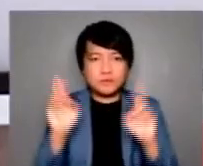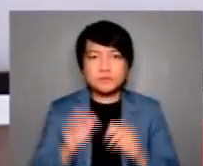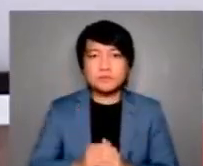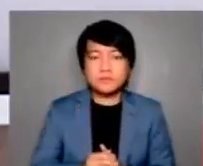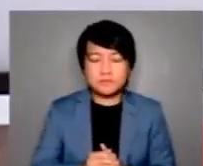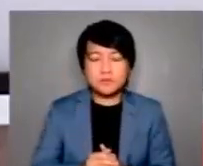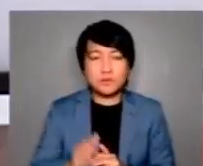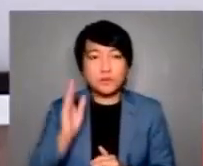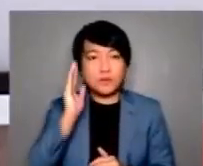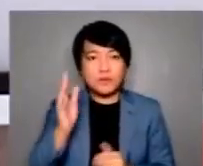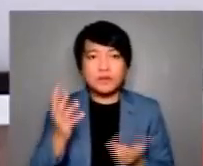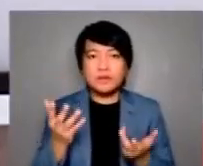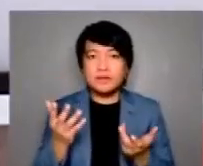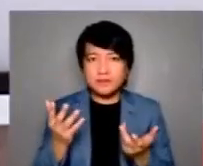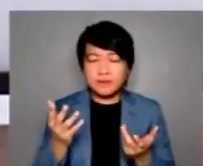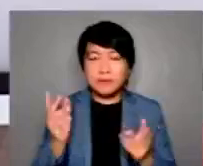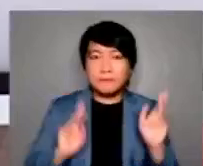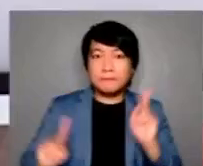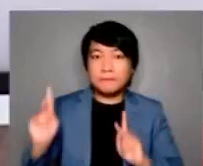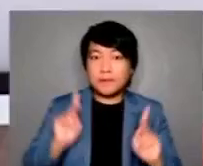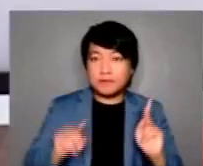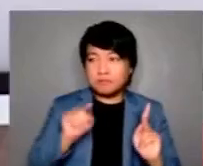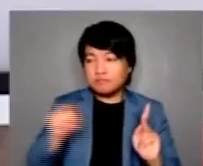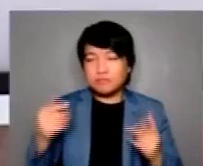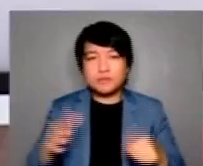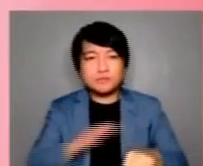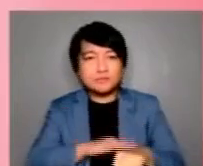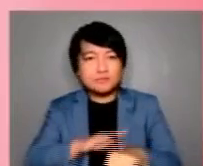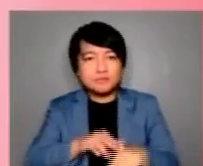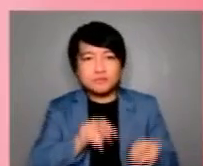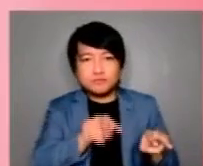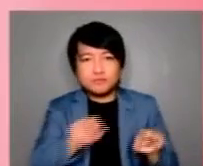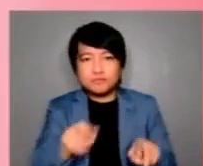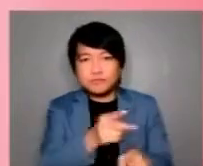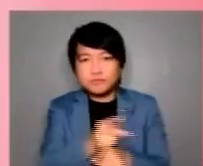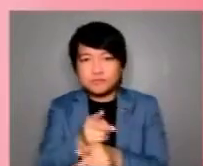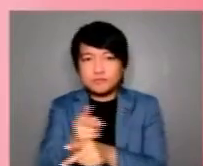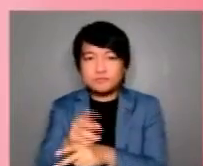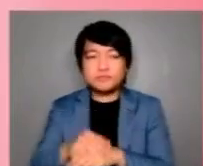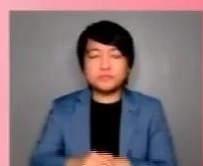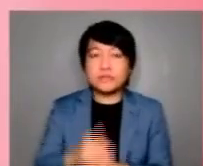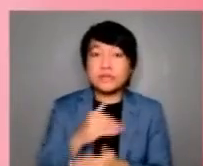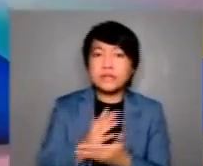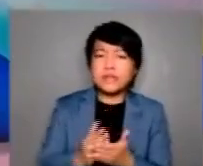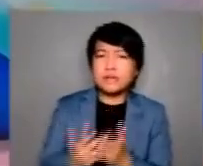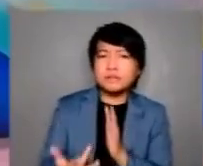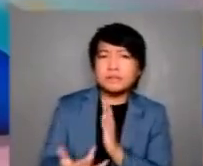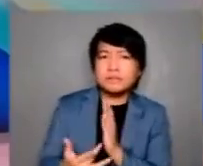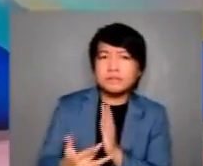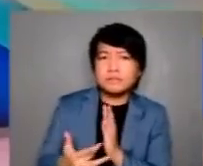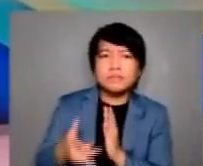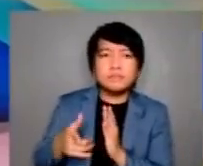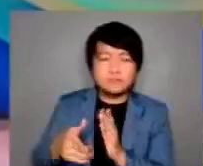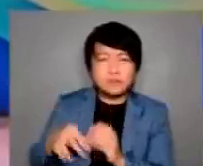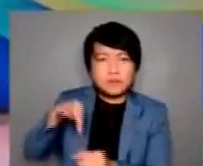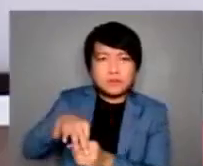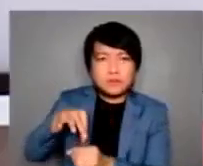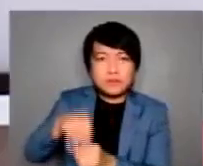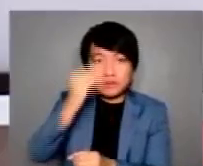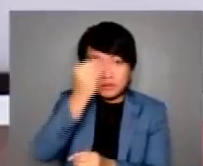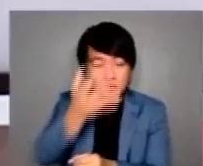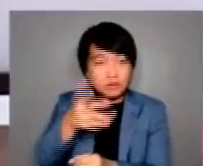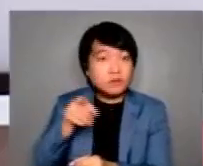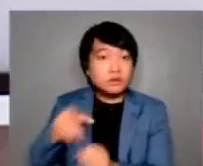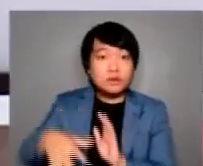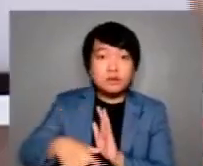para peral at mga tao namin mhm mano-mano sa ilang lugar yung iba automated Saan po yun ang barangay ng sk election po ay mano-mano automated tayo sa